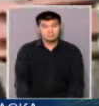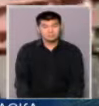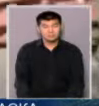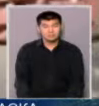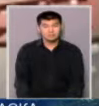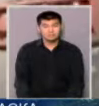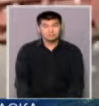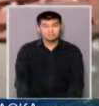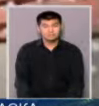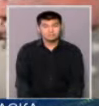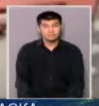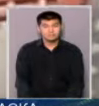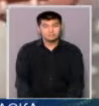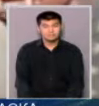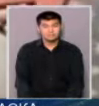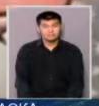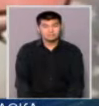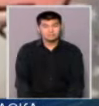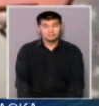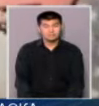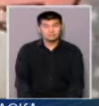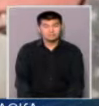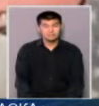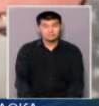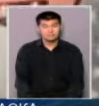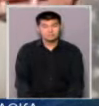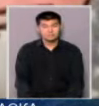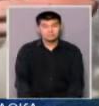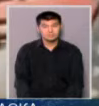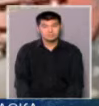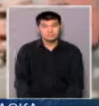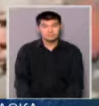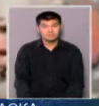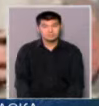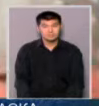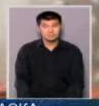біреусіз бұрышта қадыған, бауырыңа басып егілі бір жылайсың әлі.